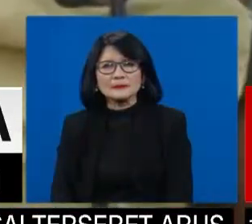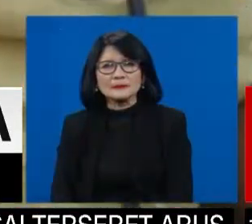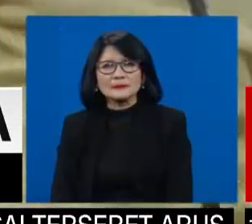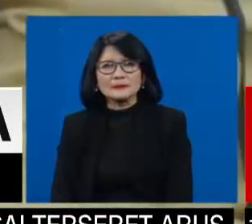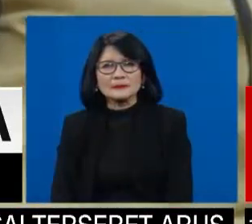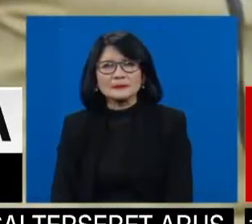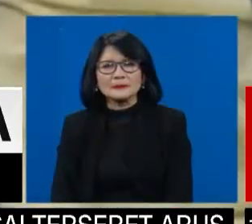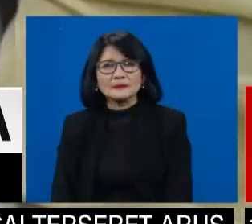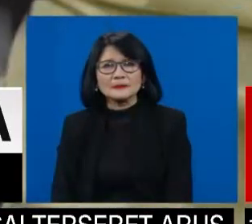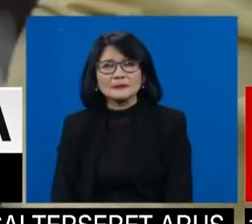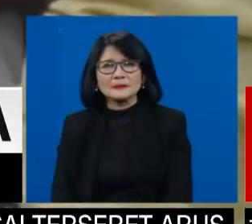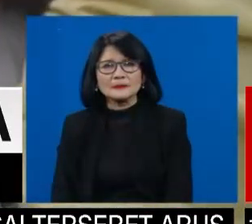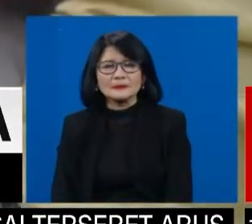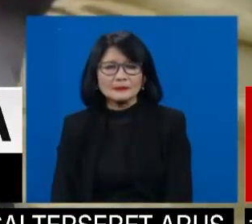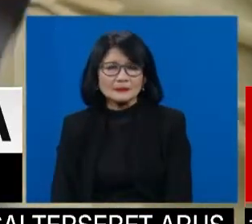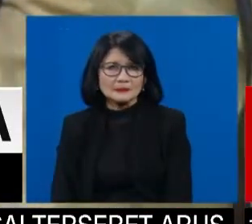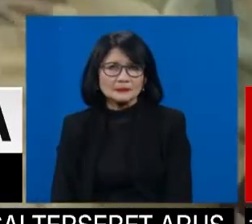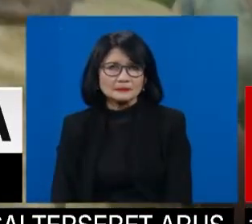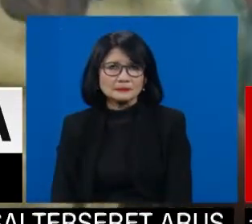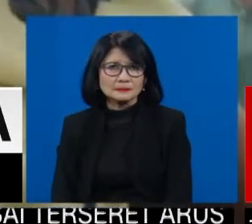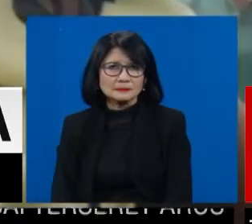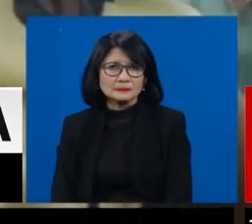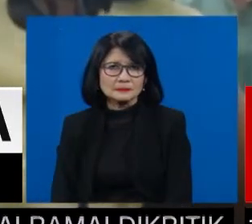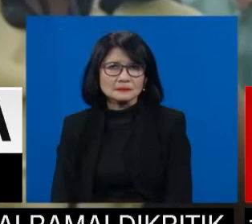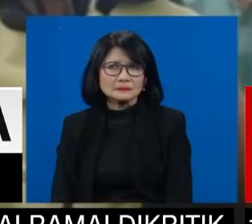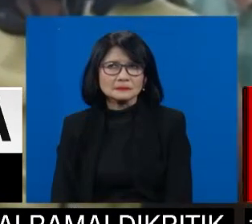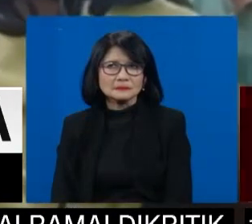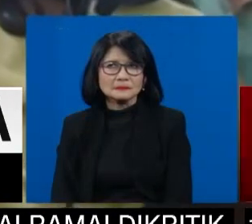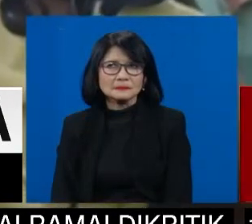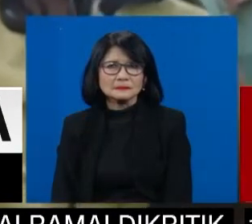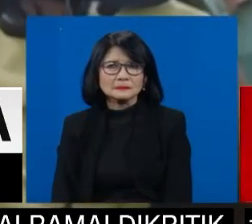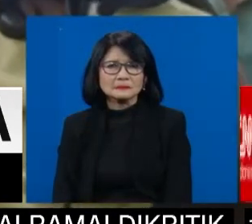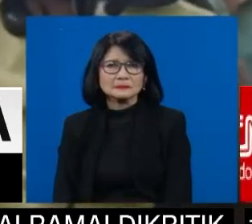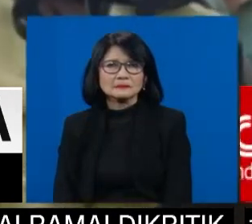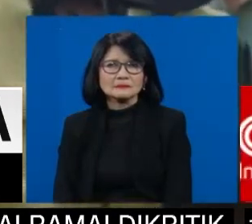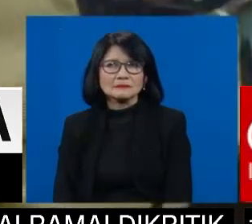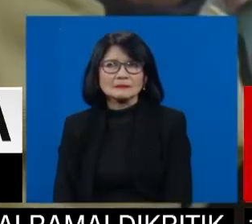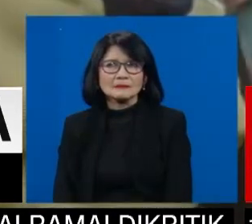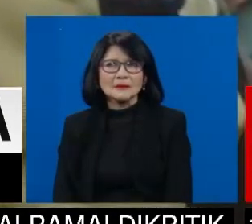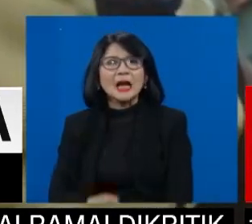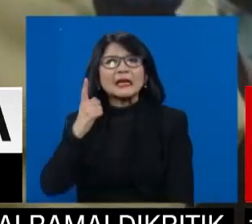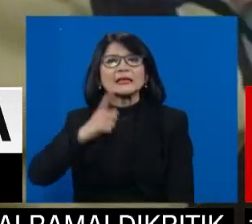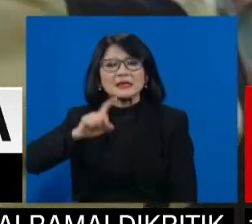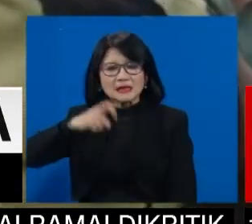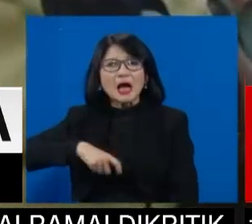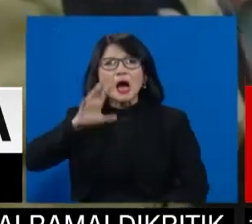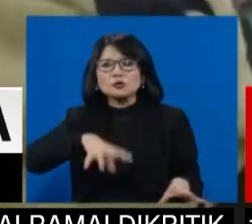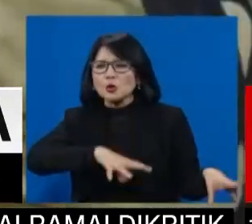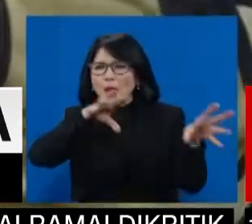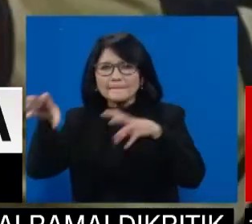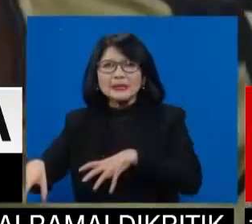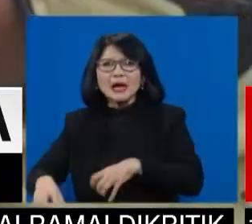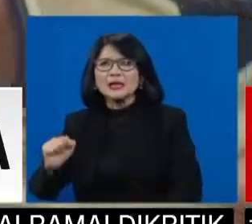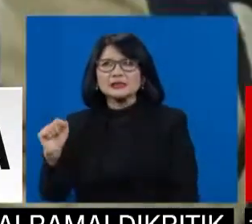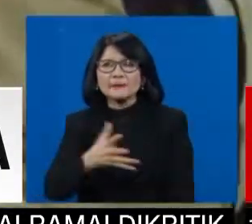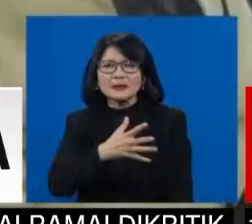Ya, sangat banjir, sok kesul di air sekali. Ini mulai kebaring air, jadi kita harus pergi ini mengungsi daripada tinggal di rumah toh,